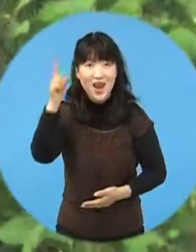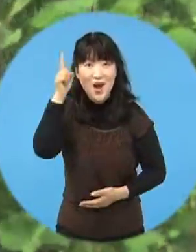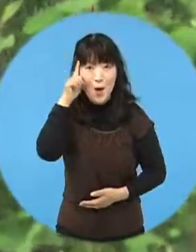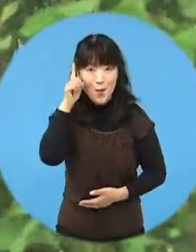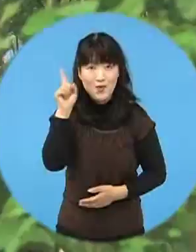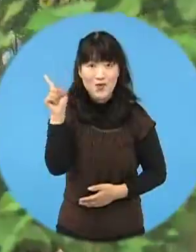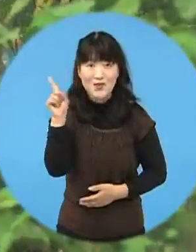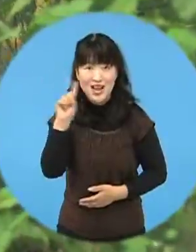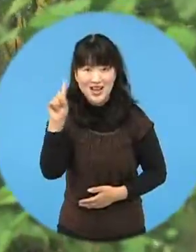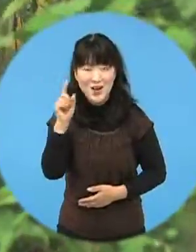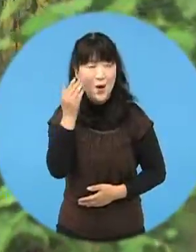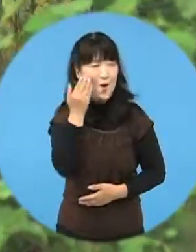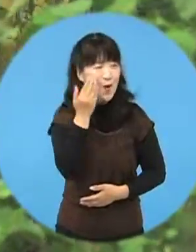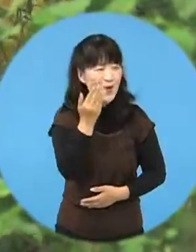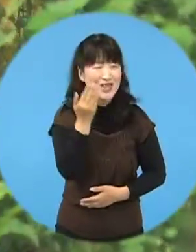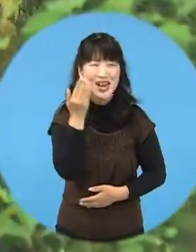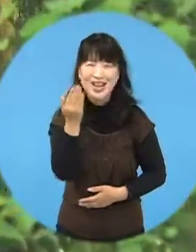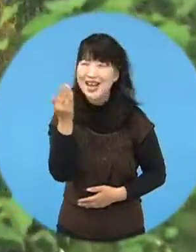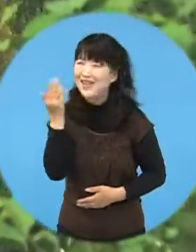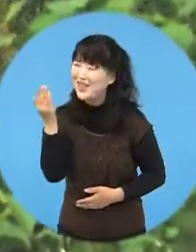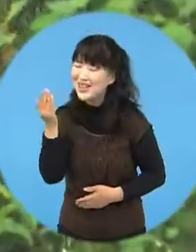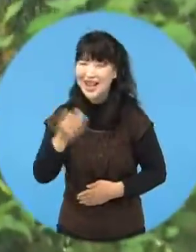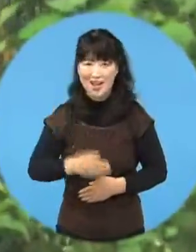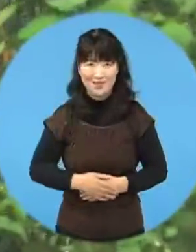った瞬間について伺いました。